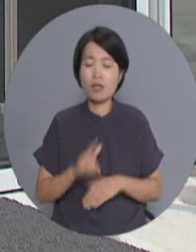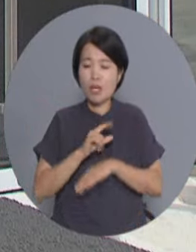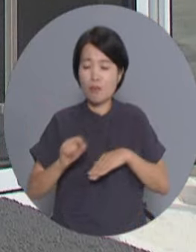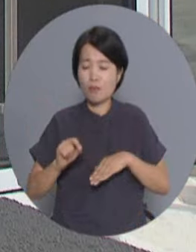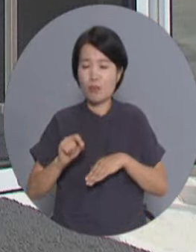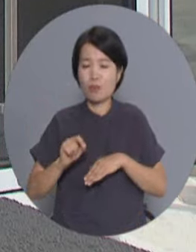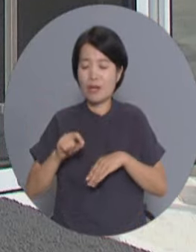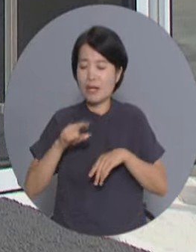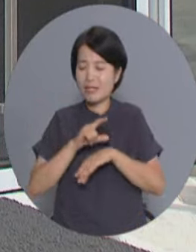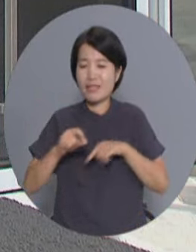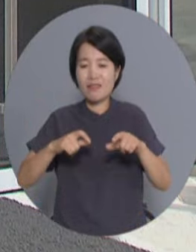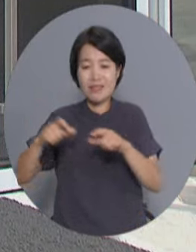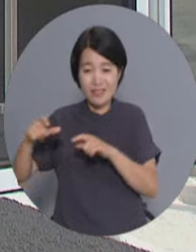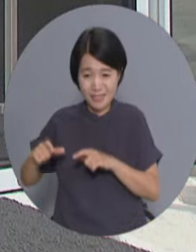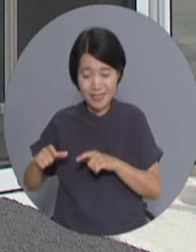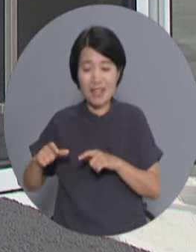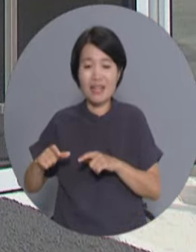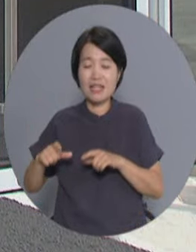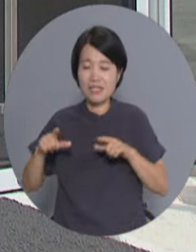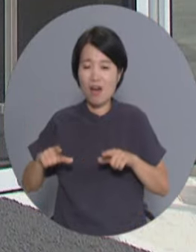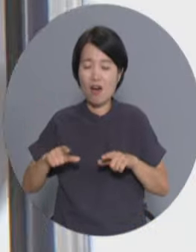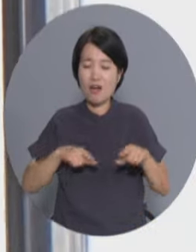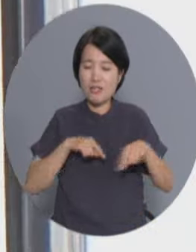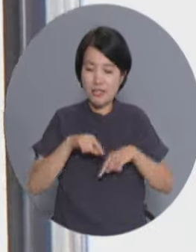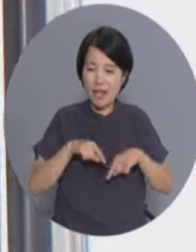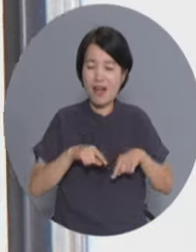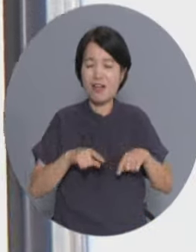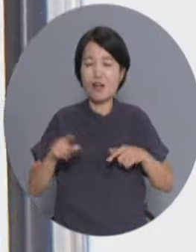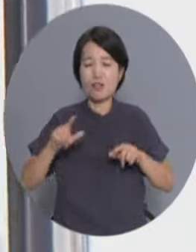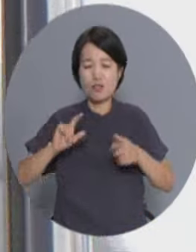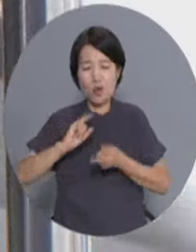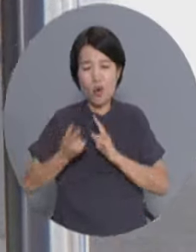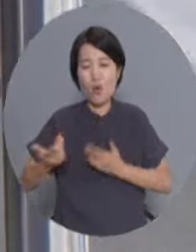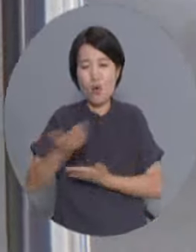지자체, 기관 등이 참여해 지역의 현안을 알리는 장으로 활용되고 있습니다.